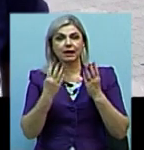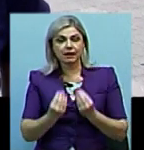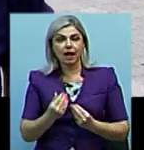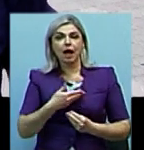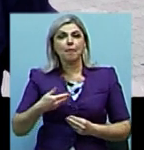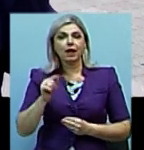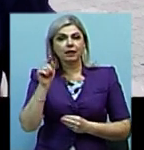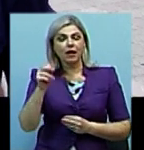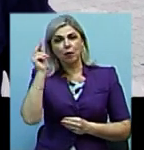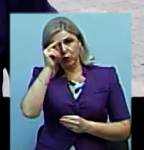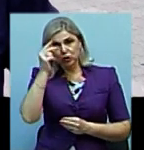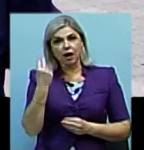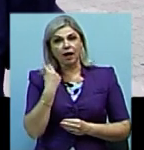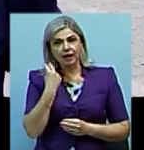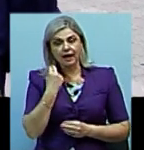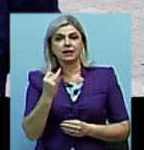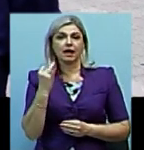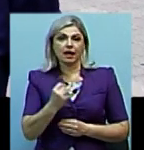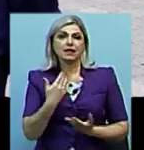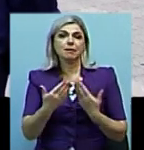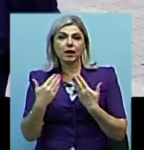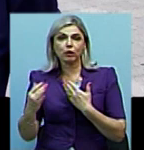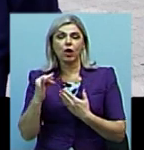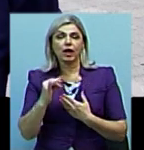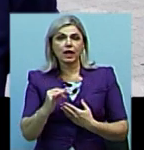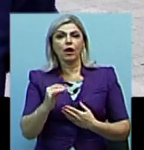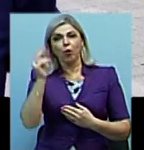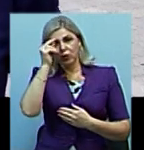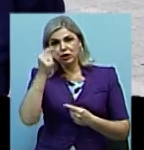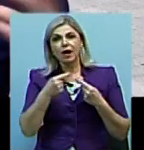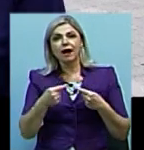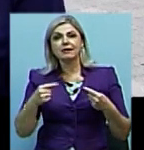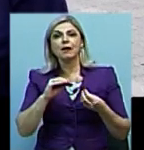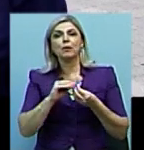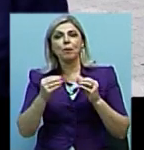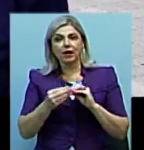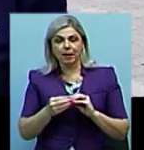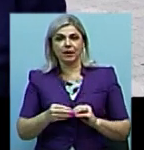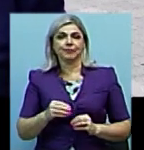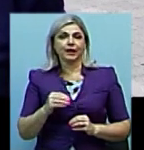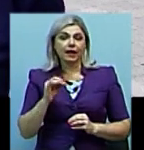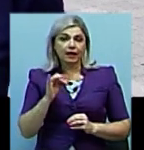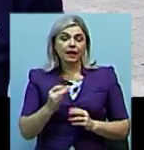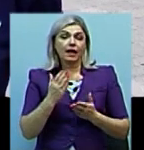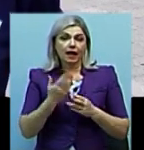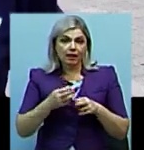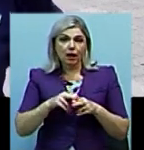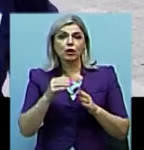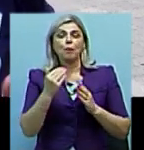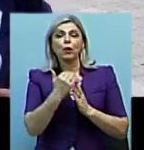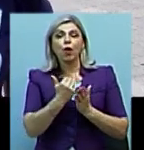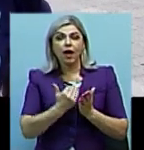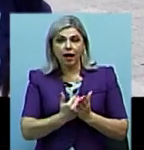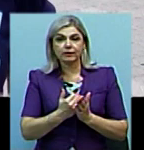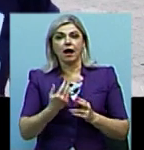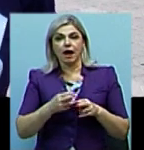Ми спілкуємось, ми дізнаємося про такі проблеми, як самооцінка, резолюція конфліктів, проєктний менеджмент. Тобто є цей проєкт, який у нас